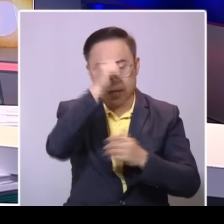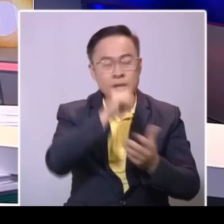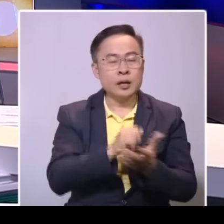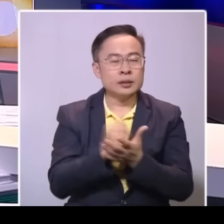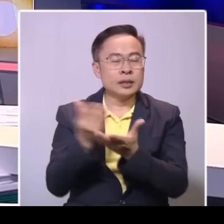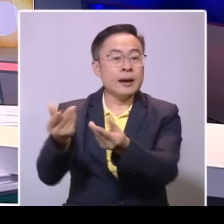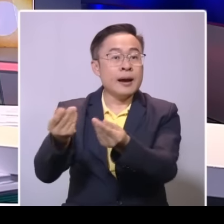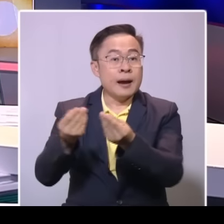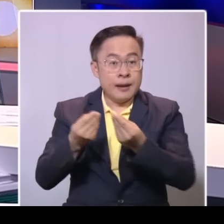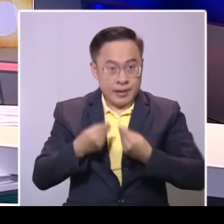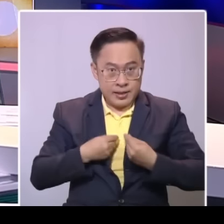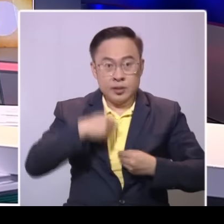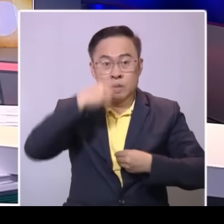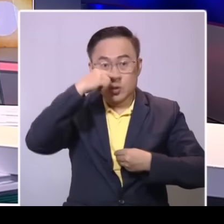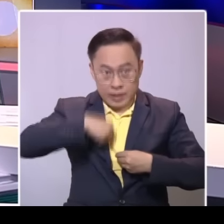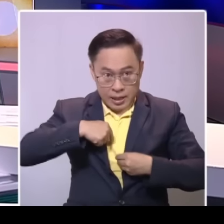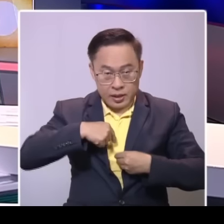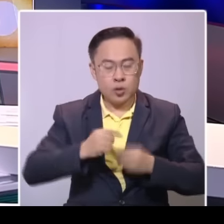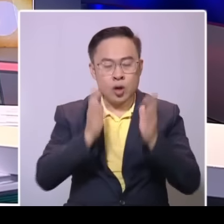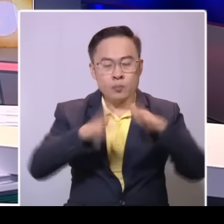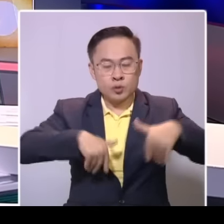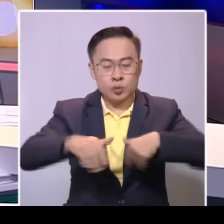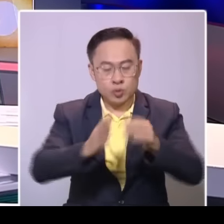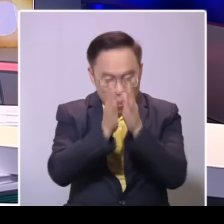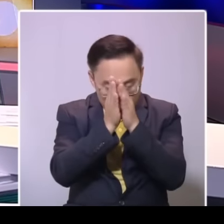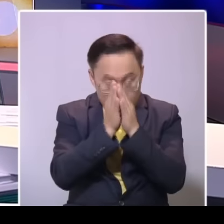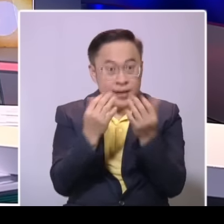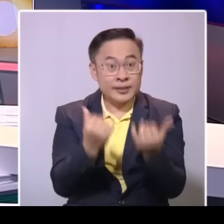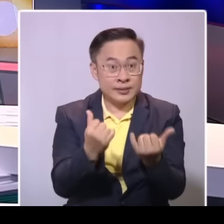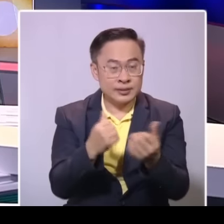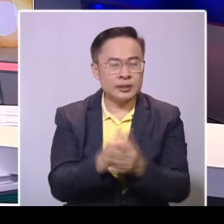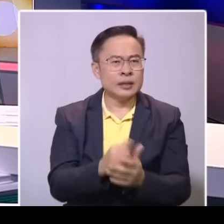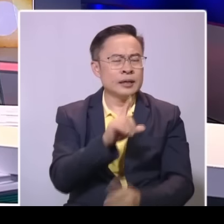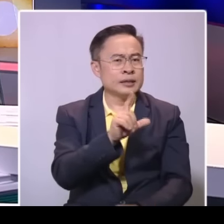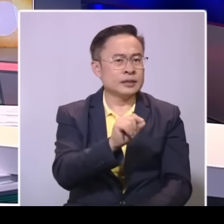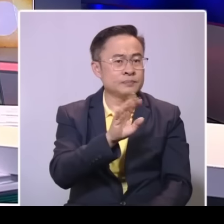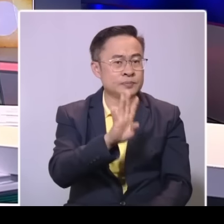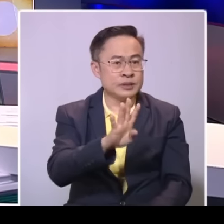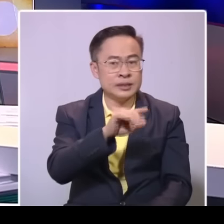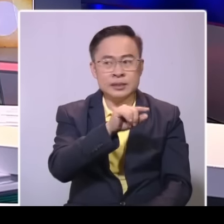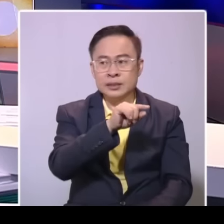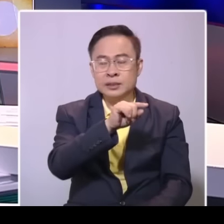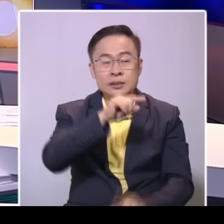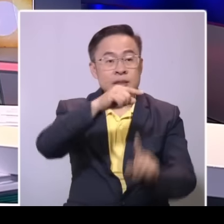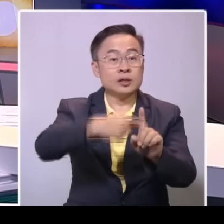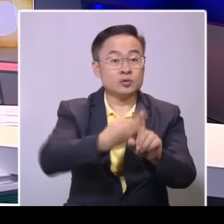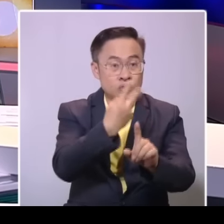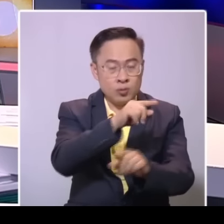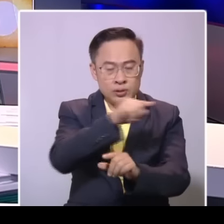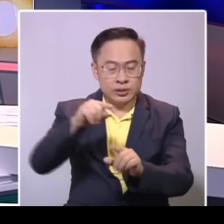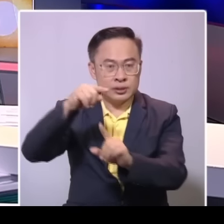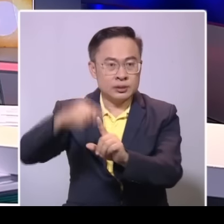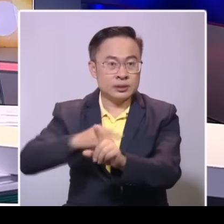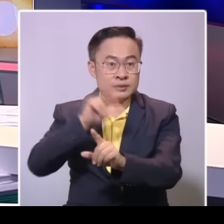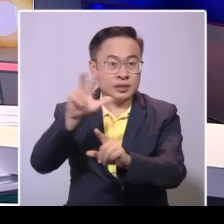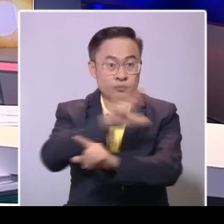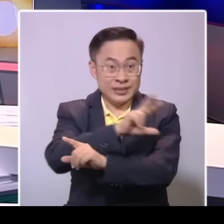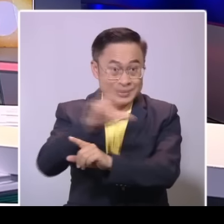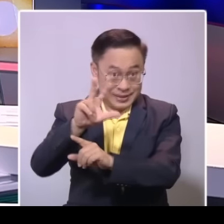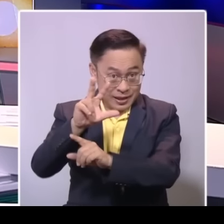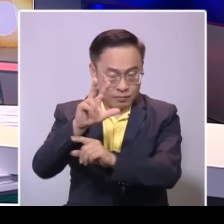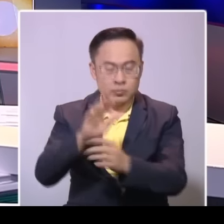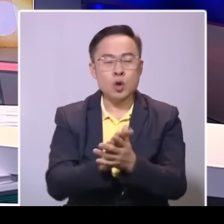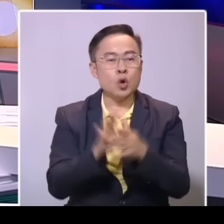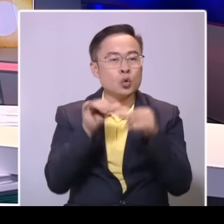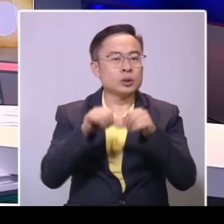ประดิษฐ์สถานเป็นการชั่วคราวที่ไทยค่ะโดย24กุมภาพันธ์ถึง 3มีนาคมที่ผ่านมาก็ประดิษสถานที่มณฑลพิธีท้อง